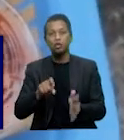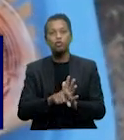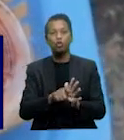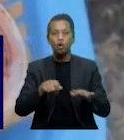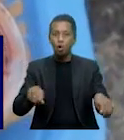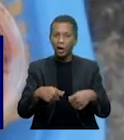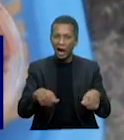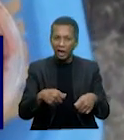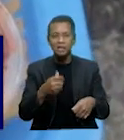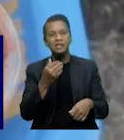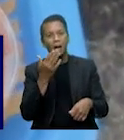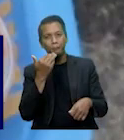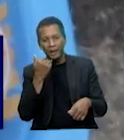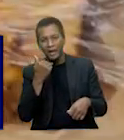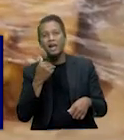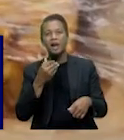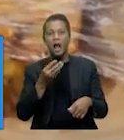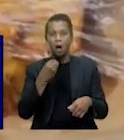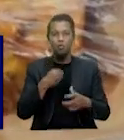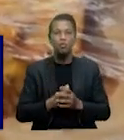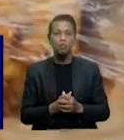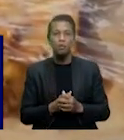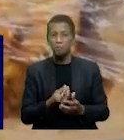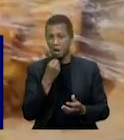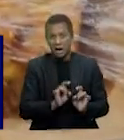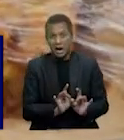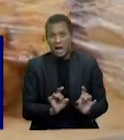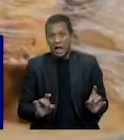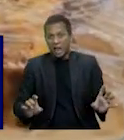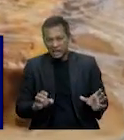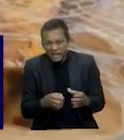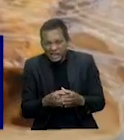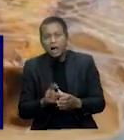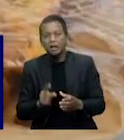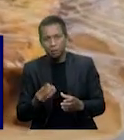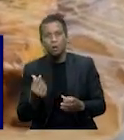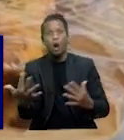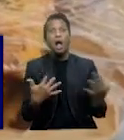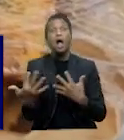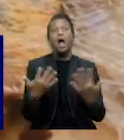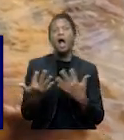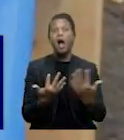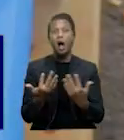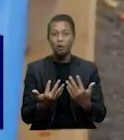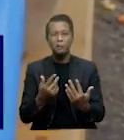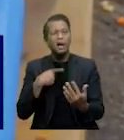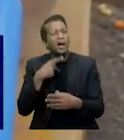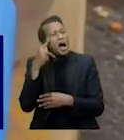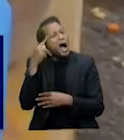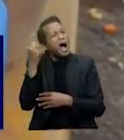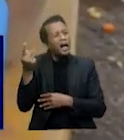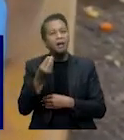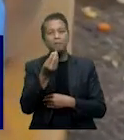sambal, hingga lauk ikan asin. Tak pelak, beragam makanan kecil ini selalu laris dibeli jemaah calon haji yang kangen